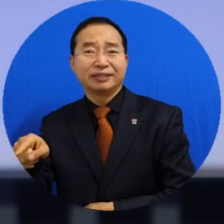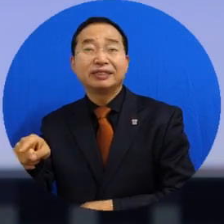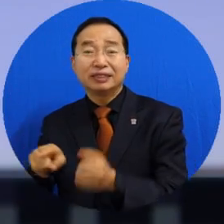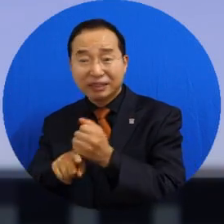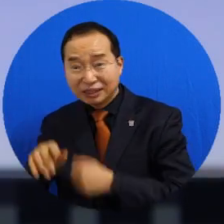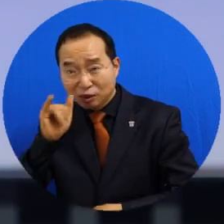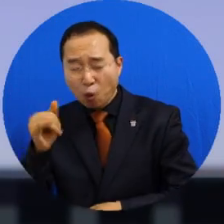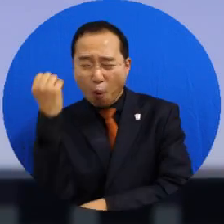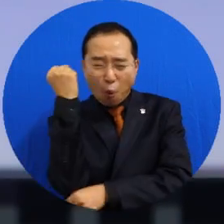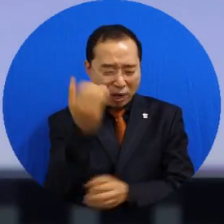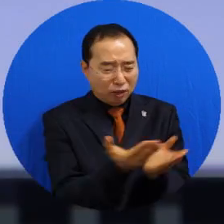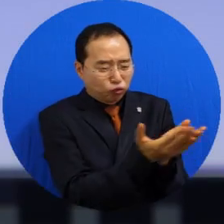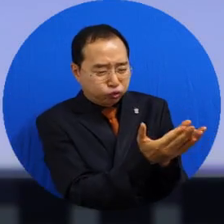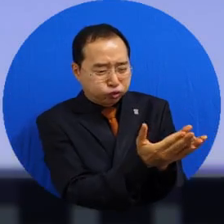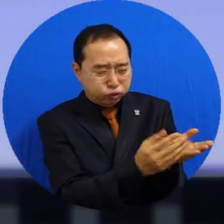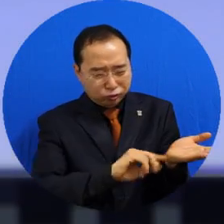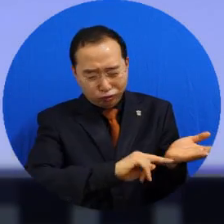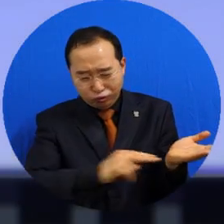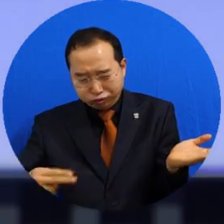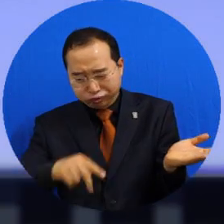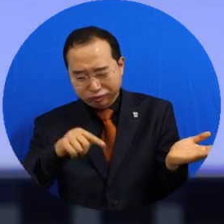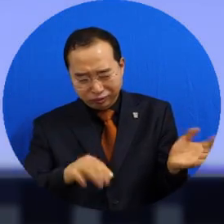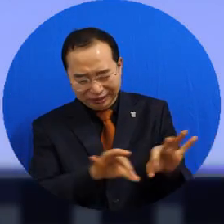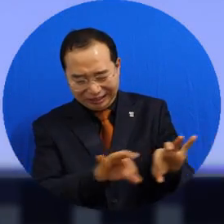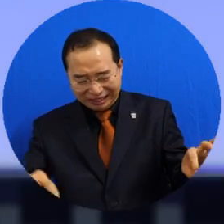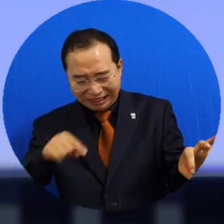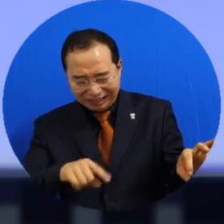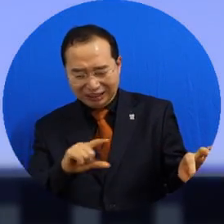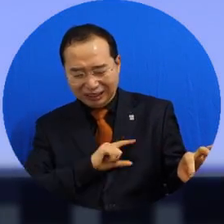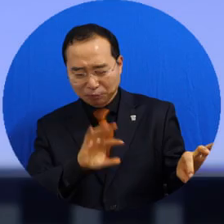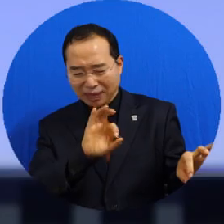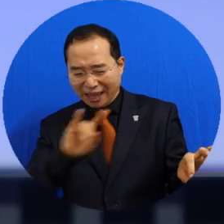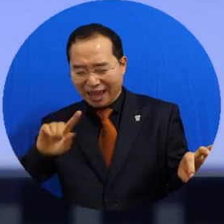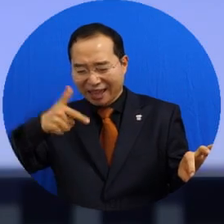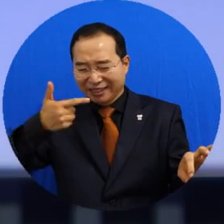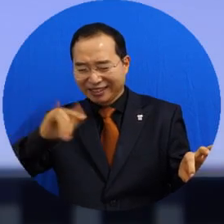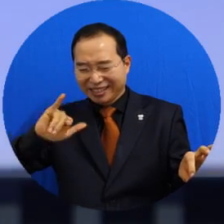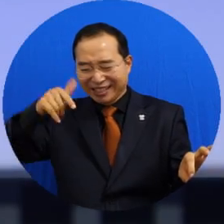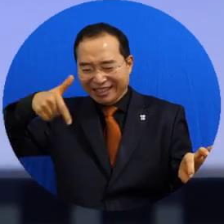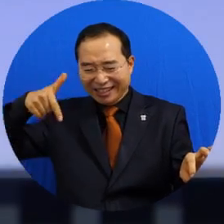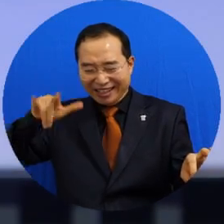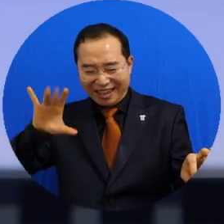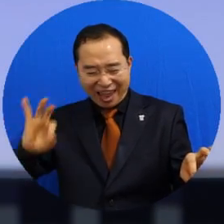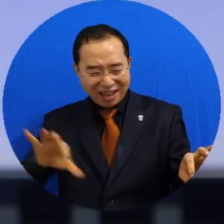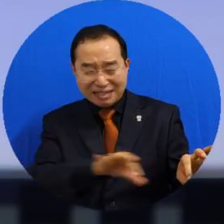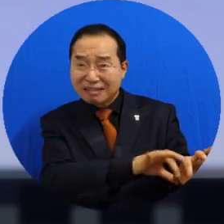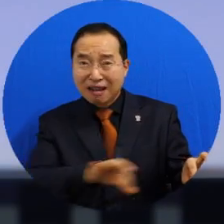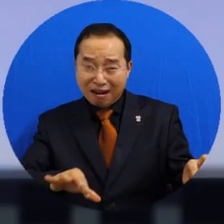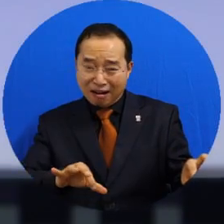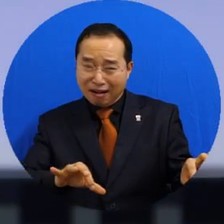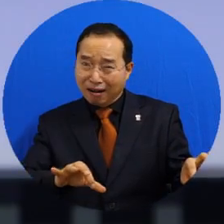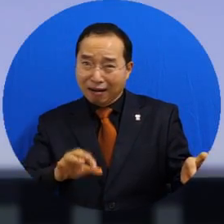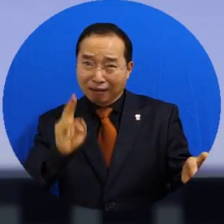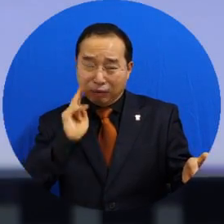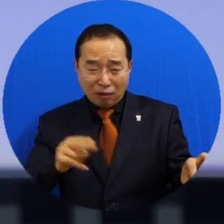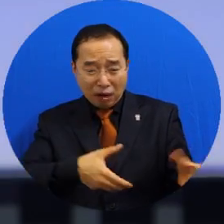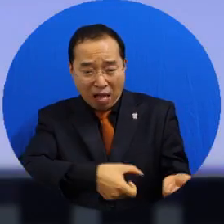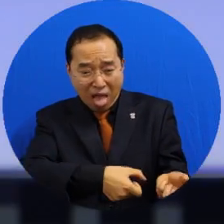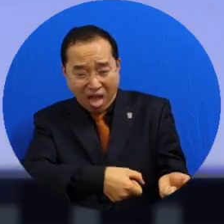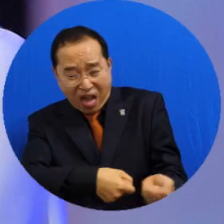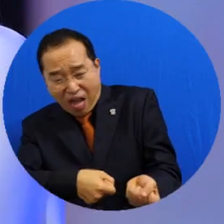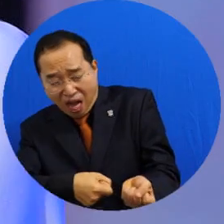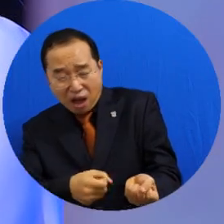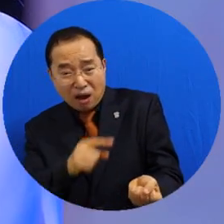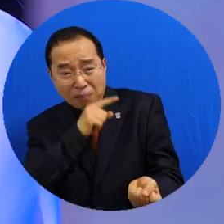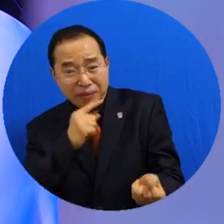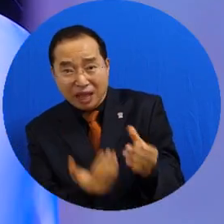원료인데요. 잎이 워낙에 두껍고 양 옆에 단단한 가시가 돋아 있어서 손에 피가 멈출 날이 없었다고